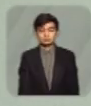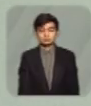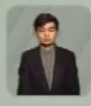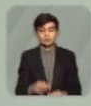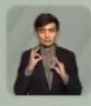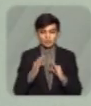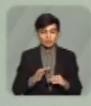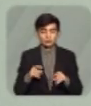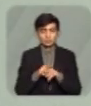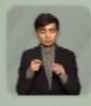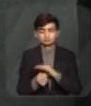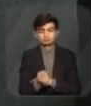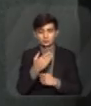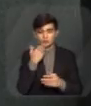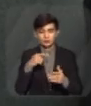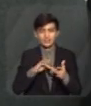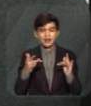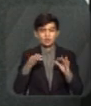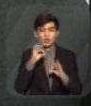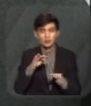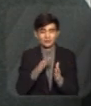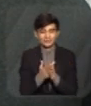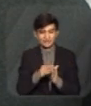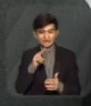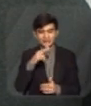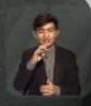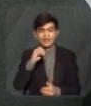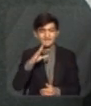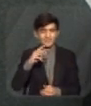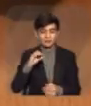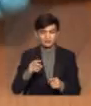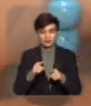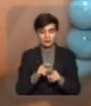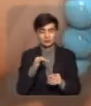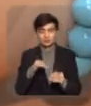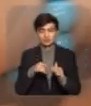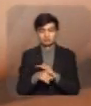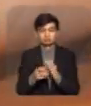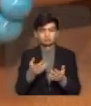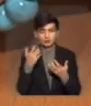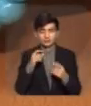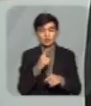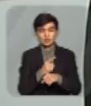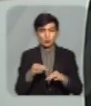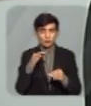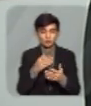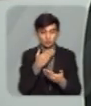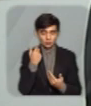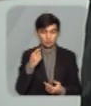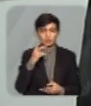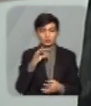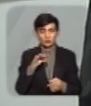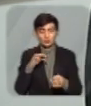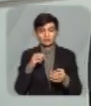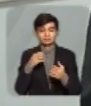Прокуроры также не обнаружили на электронной платформе рекламы с недопустимым содержанием и запрещенных материалов, но анализ